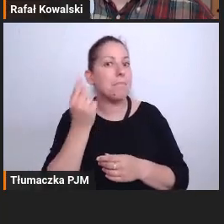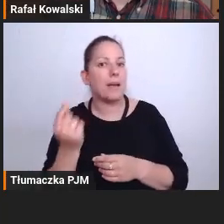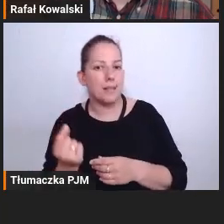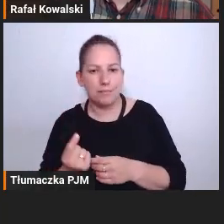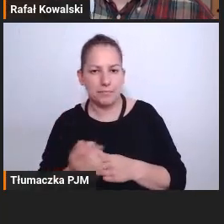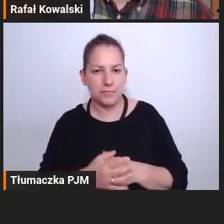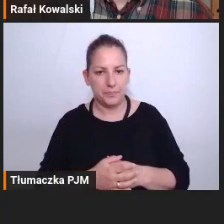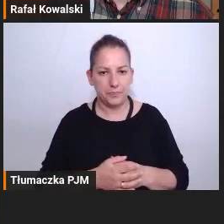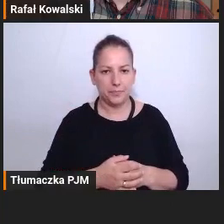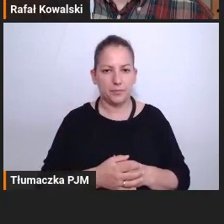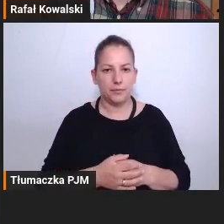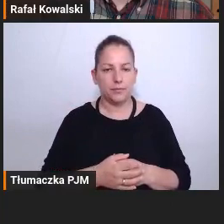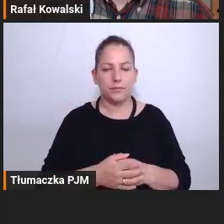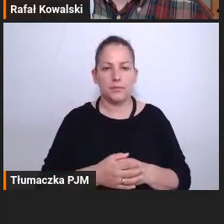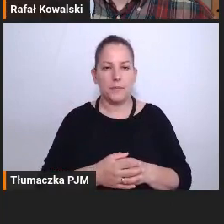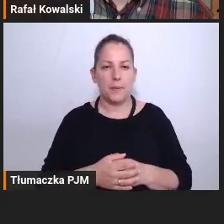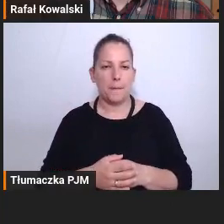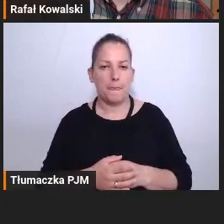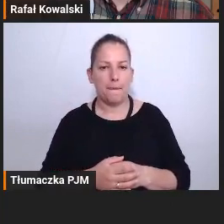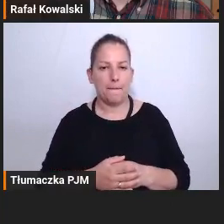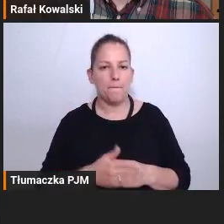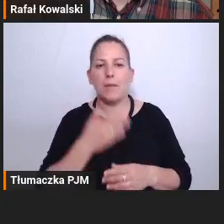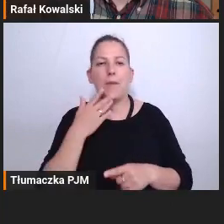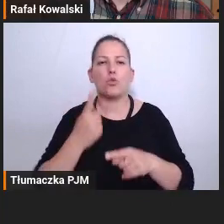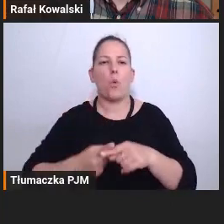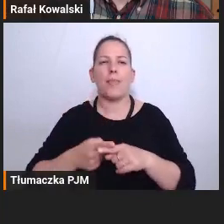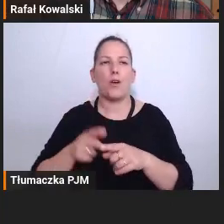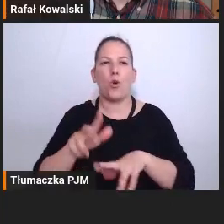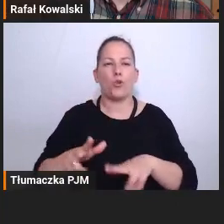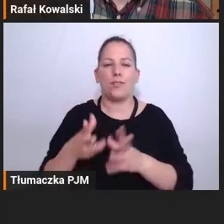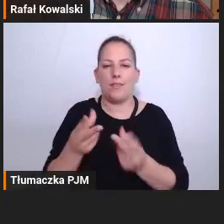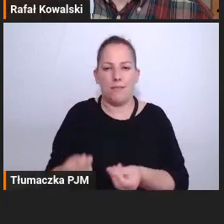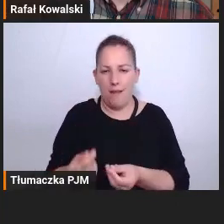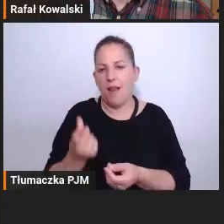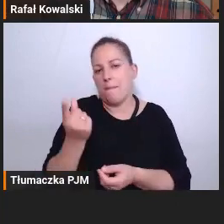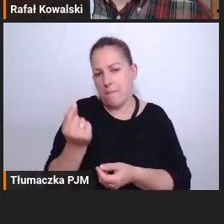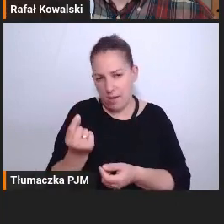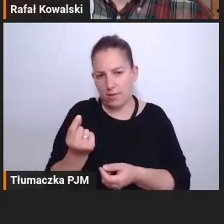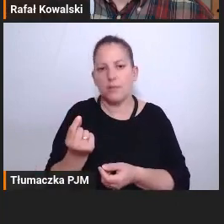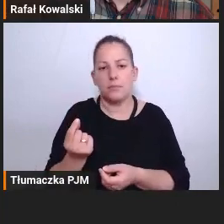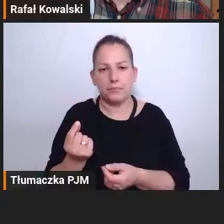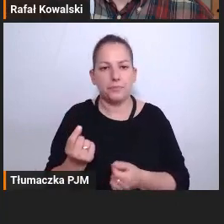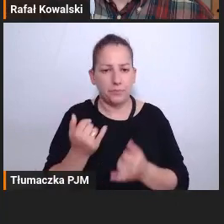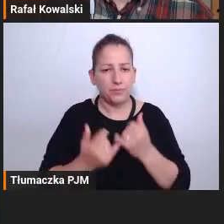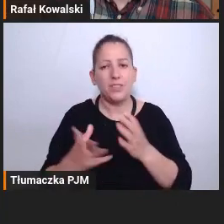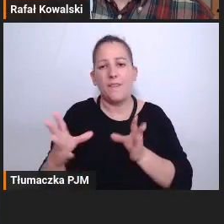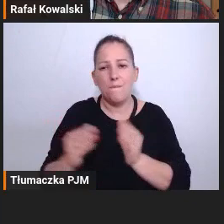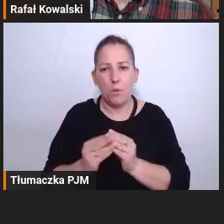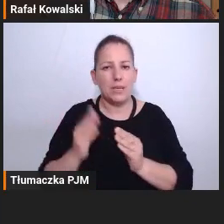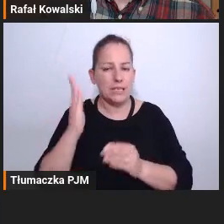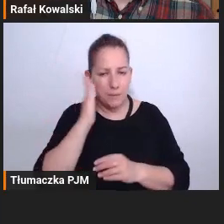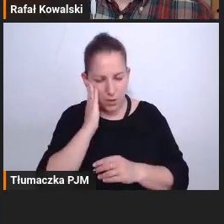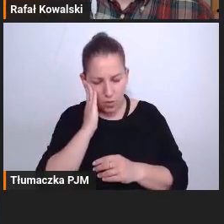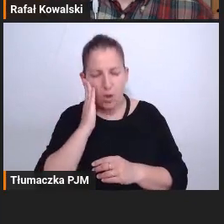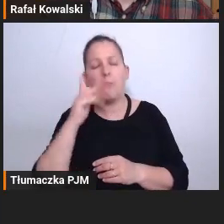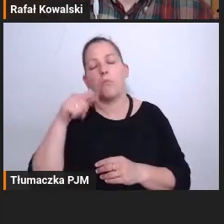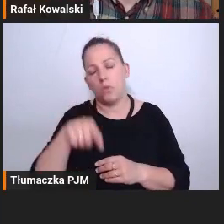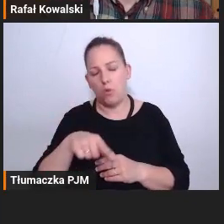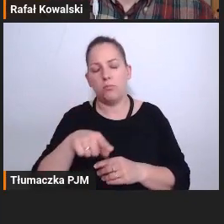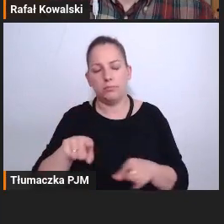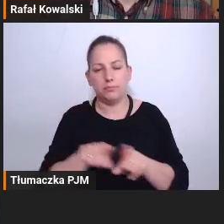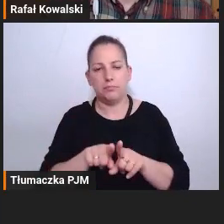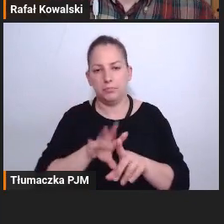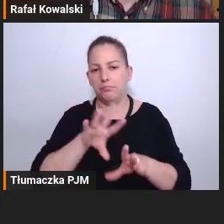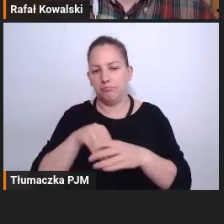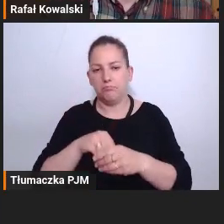mamy objętych pojęciem członka rodziny, natomiast jeżeli z nimi wspólnie zamieszkujemy, to tutaj również